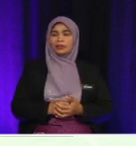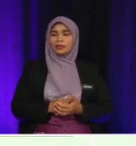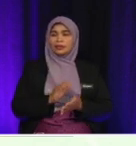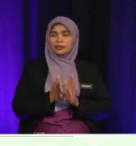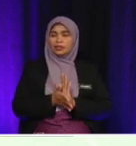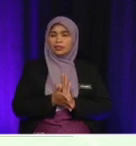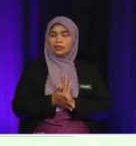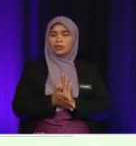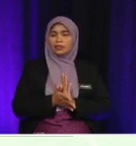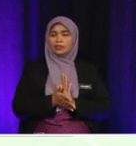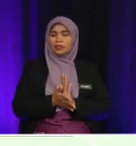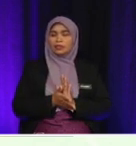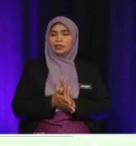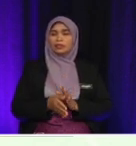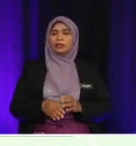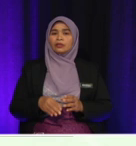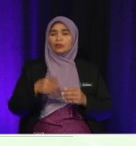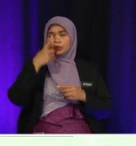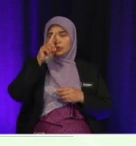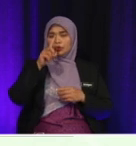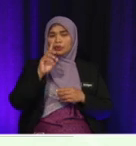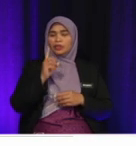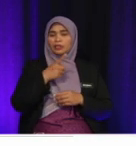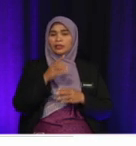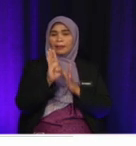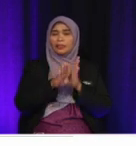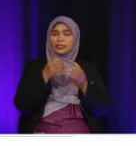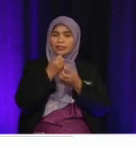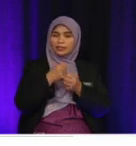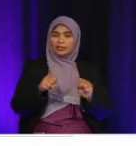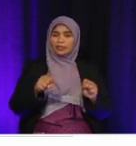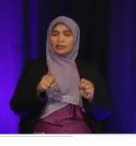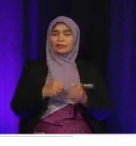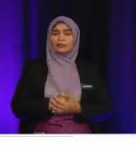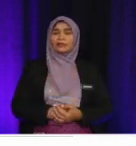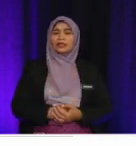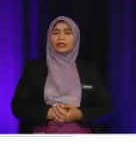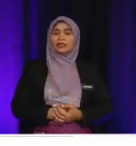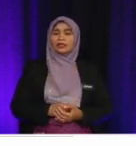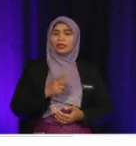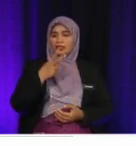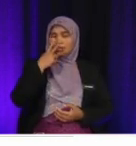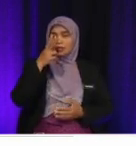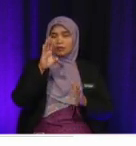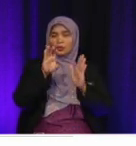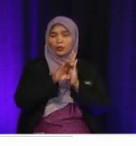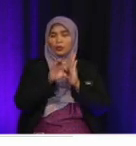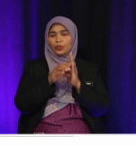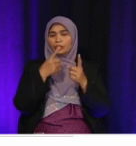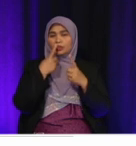inilah teknik kita boleh gunakan untuk kita bersedia okey seterusnya kita tengok contoh